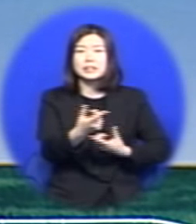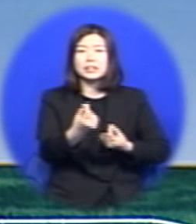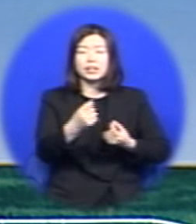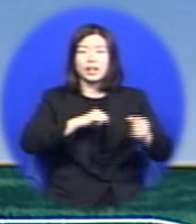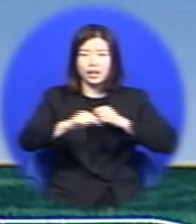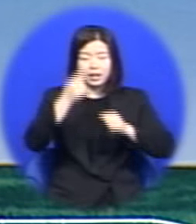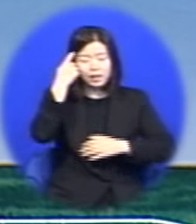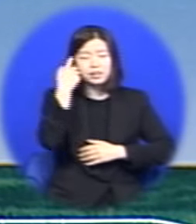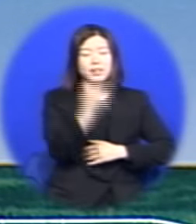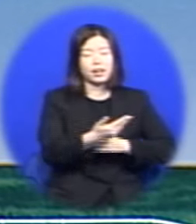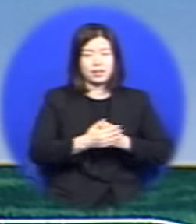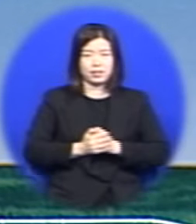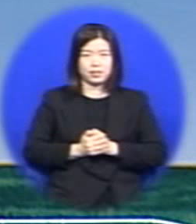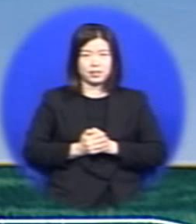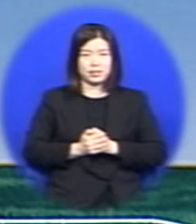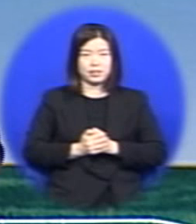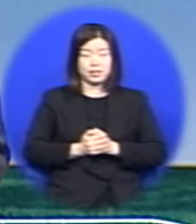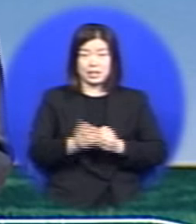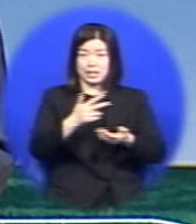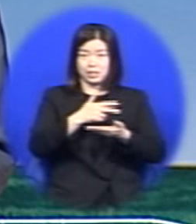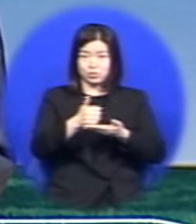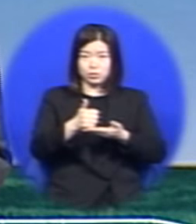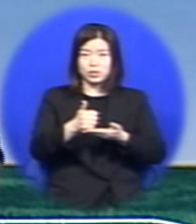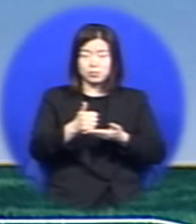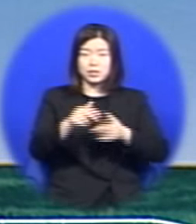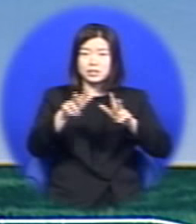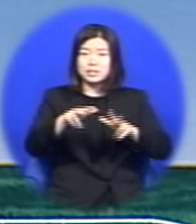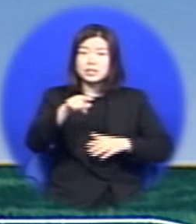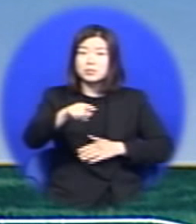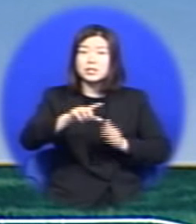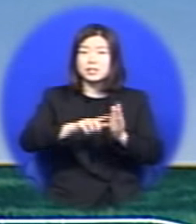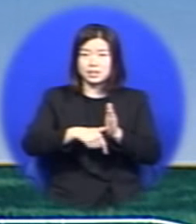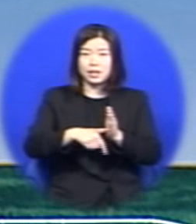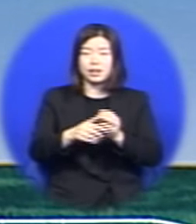못하냐? 주님이 지금 이 시간에